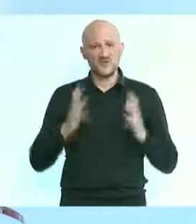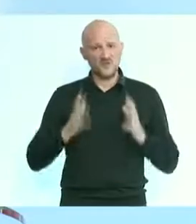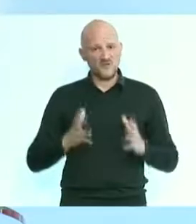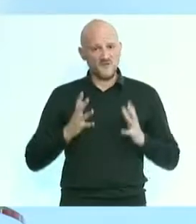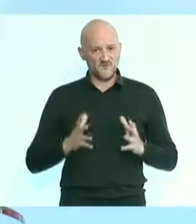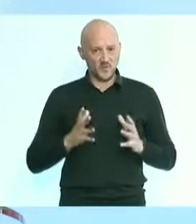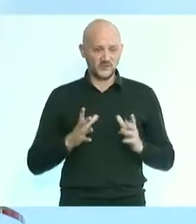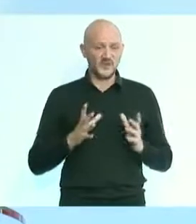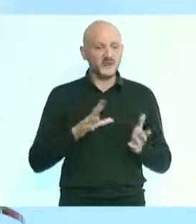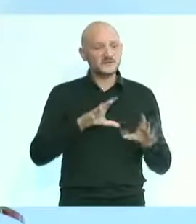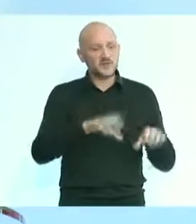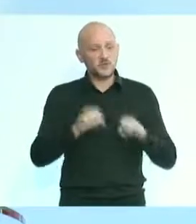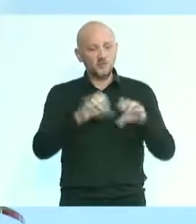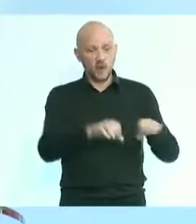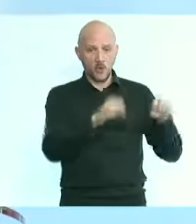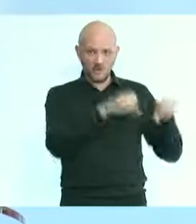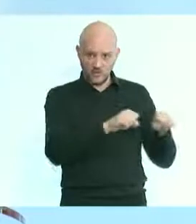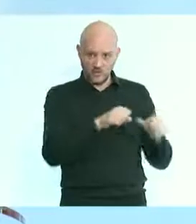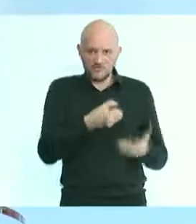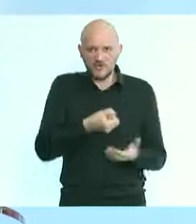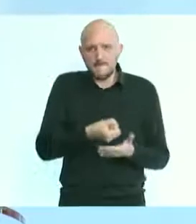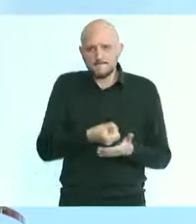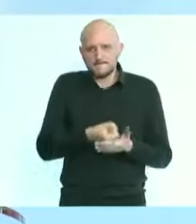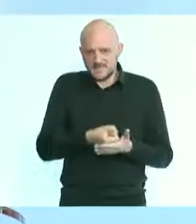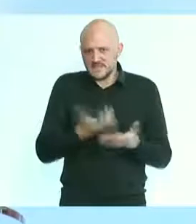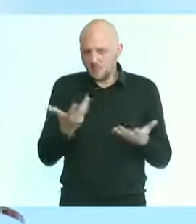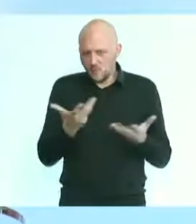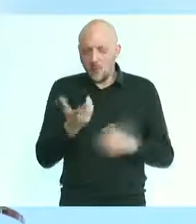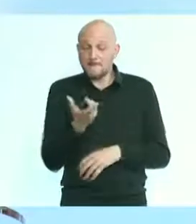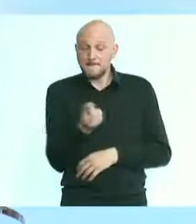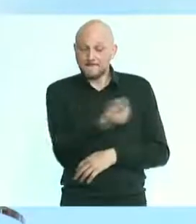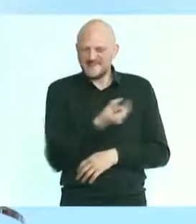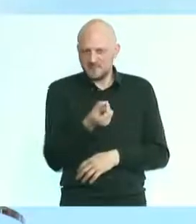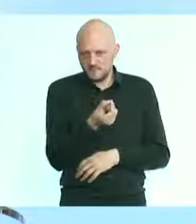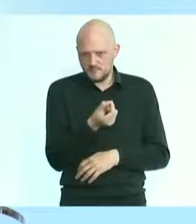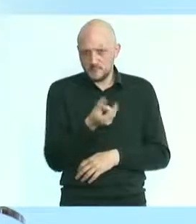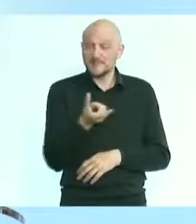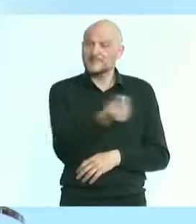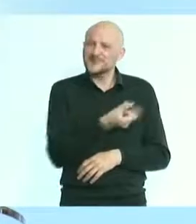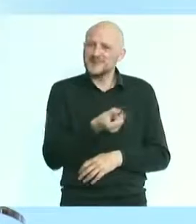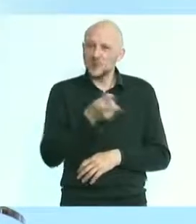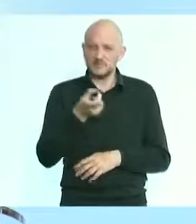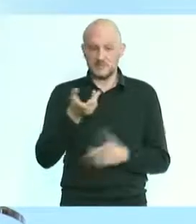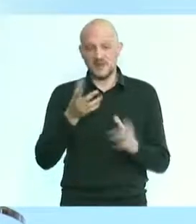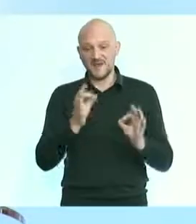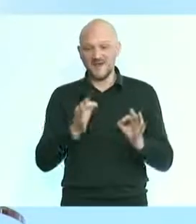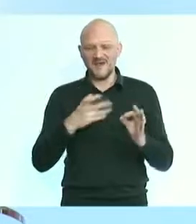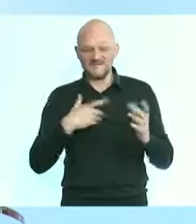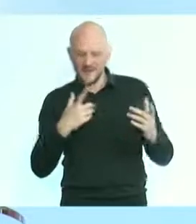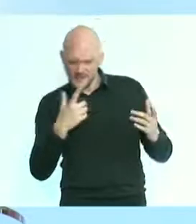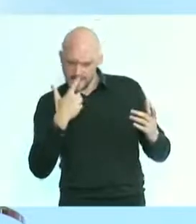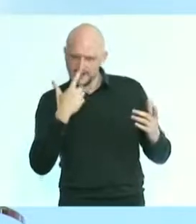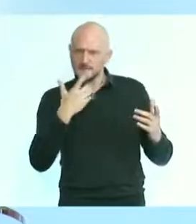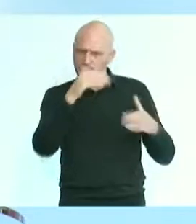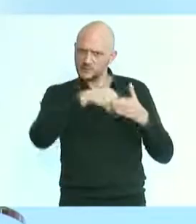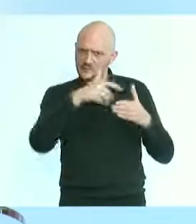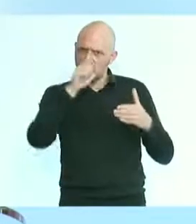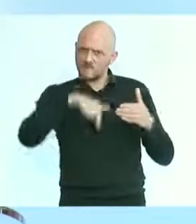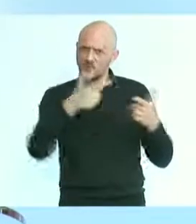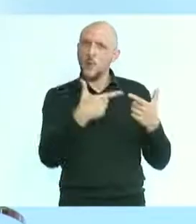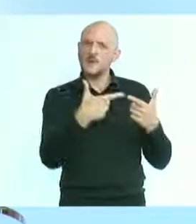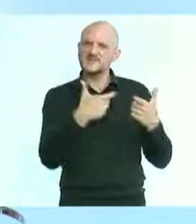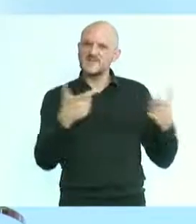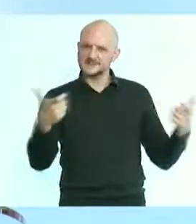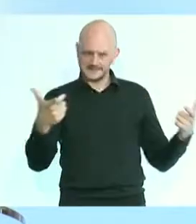en binôme avec une attention particulière portée à la mixité sociale dans les recrutements. Et je crois beaucoup à la force